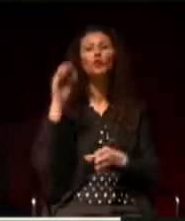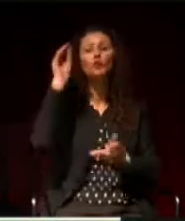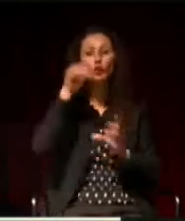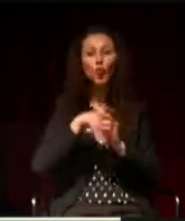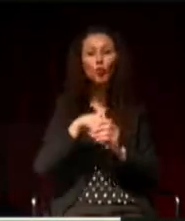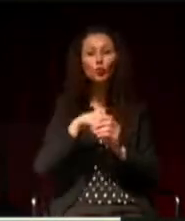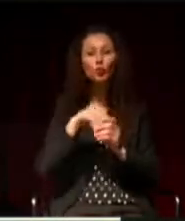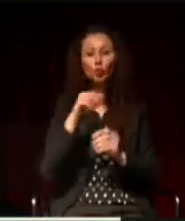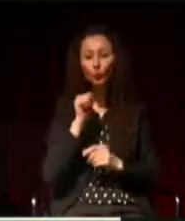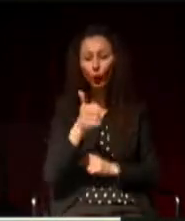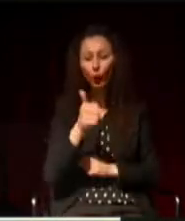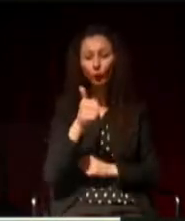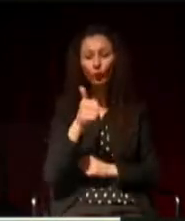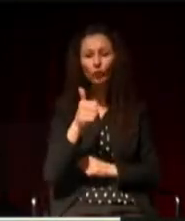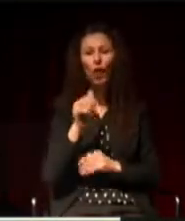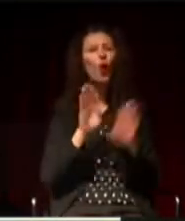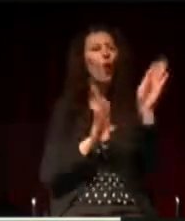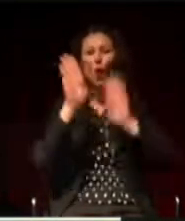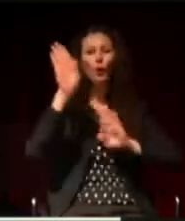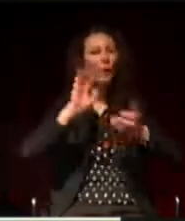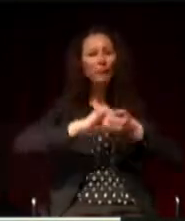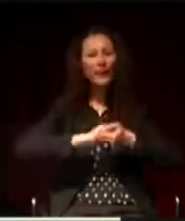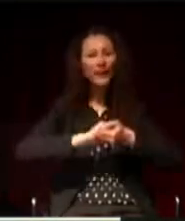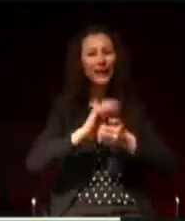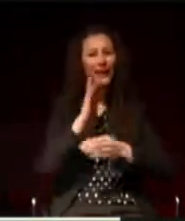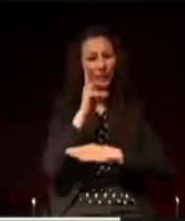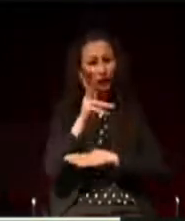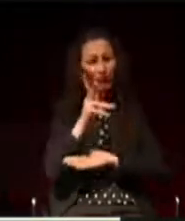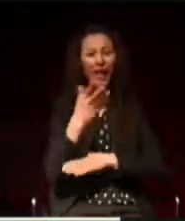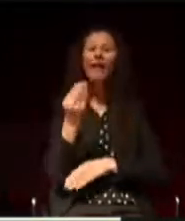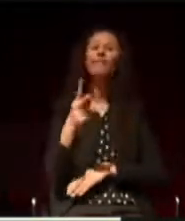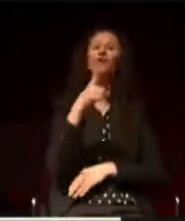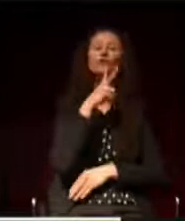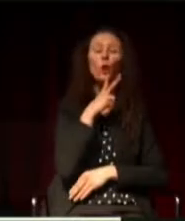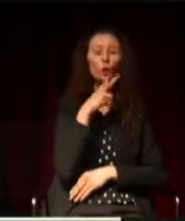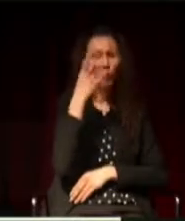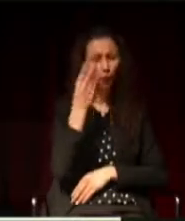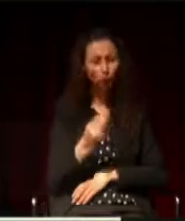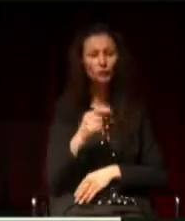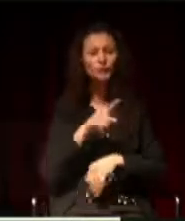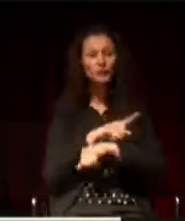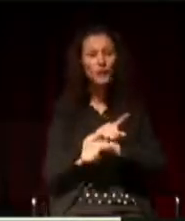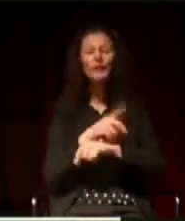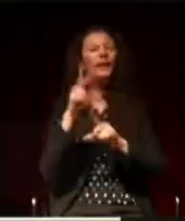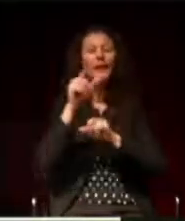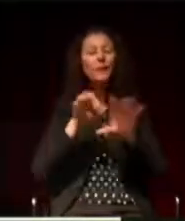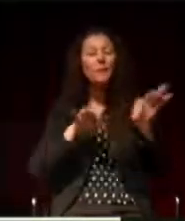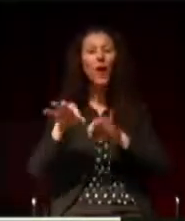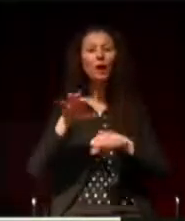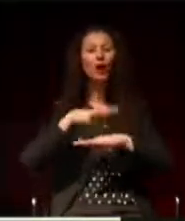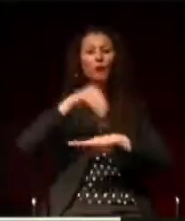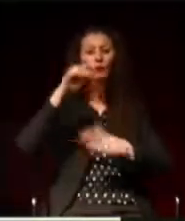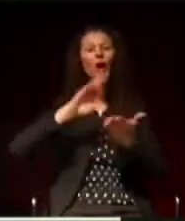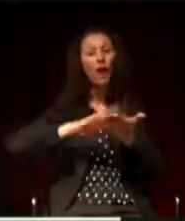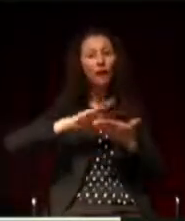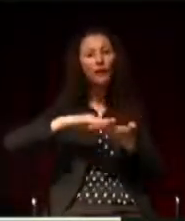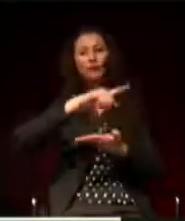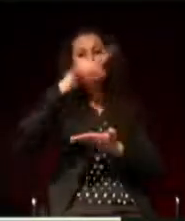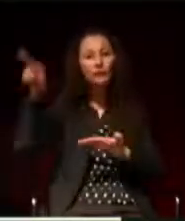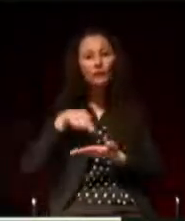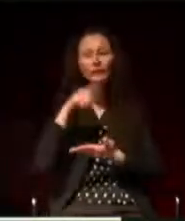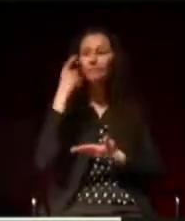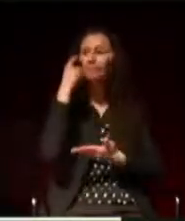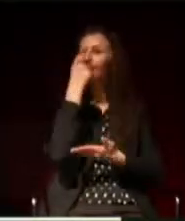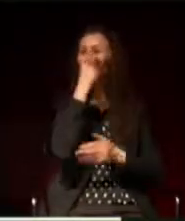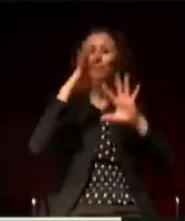son gün oy birle geçireceğimiz ve en son şeklini aldığı zaman imar komisyonundaki arkadaşlarımızın hepsinin